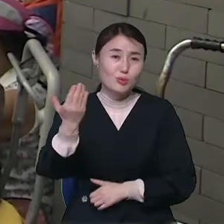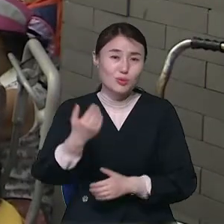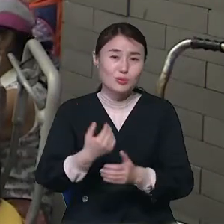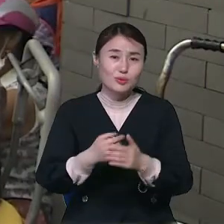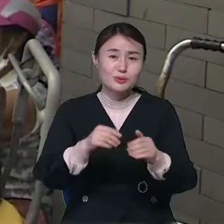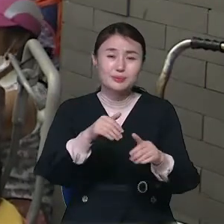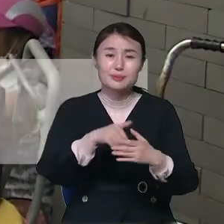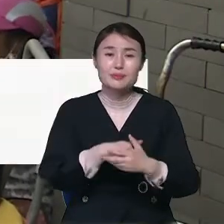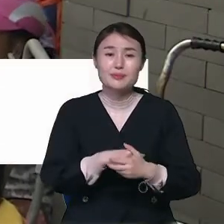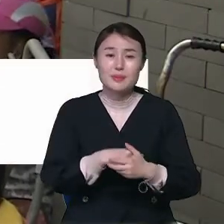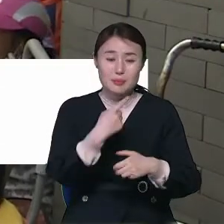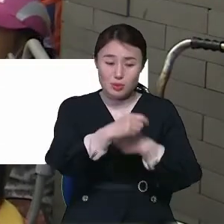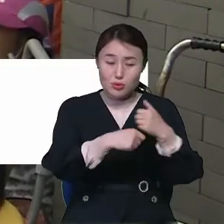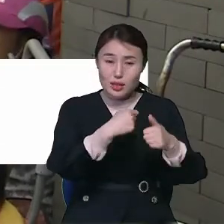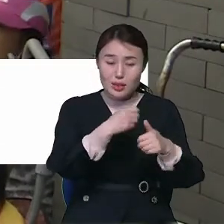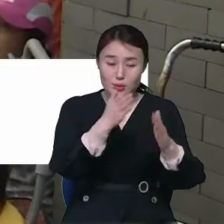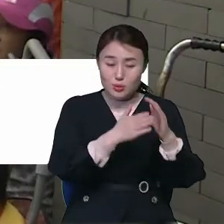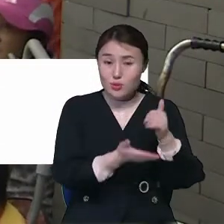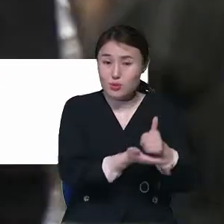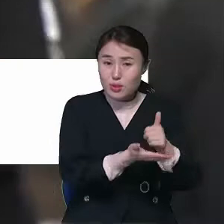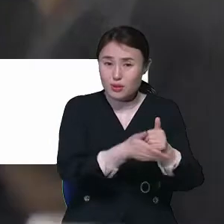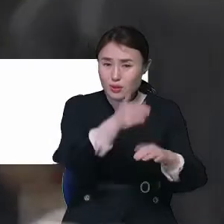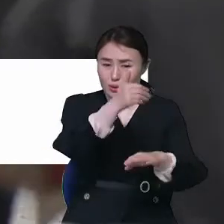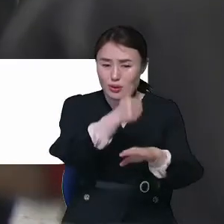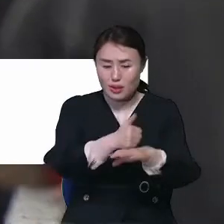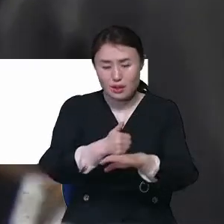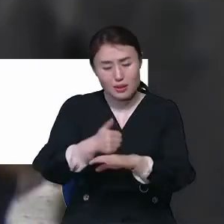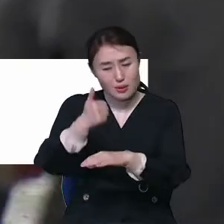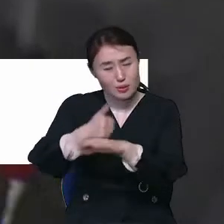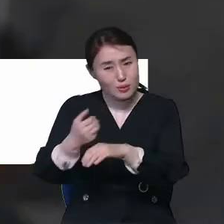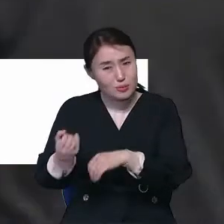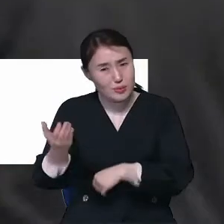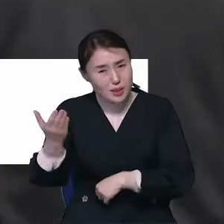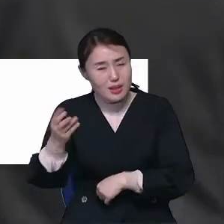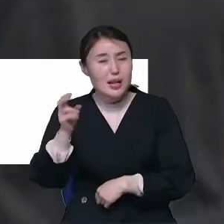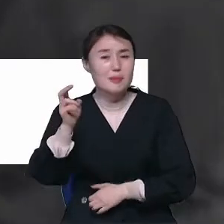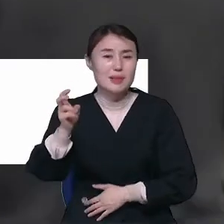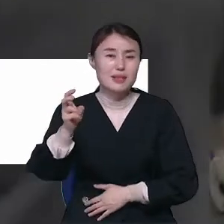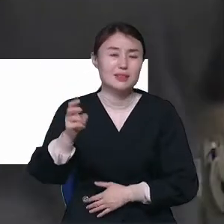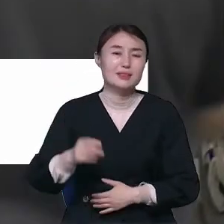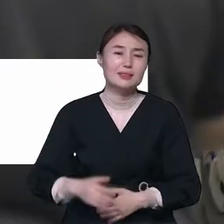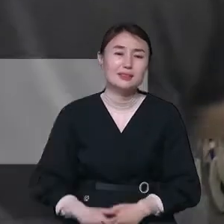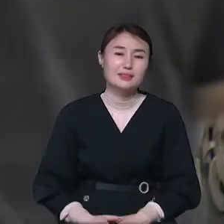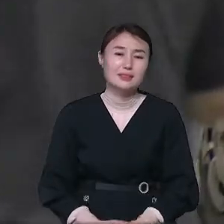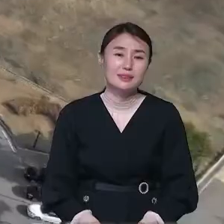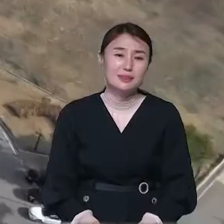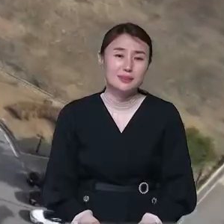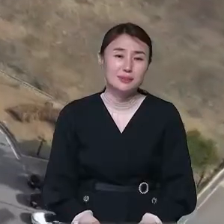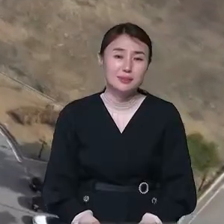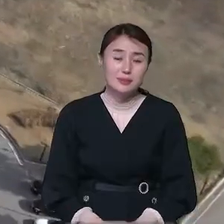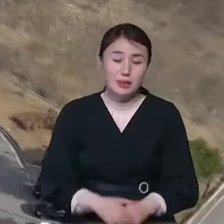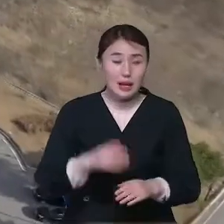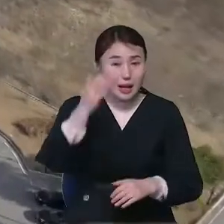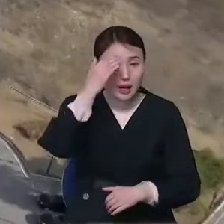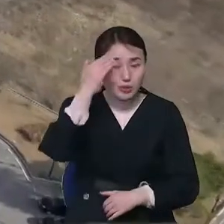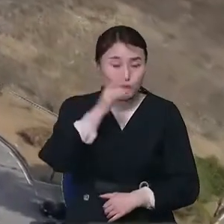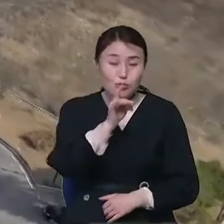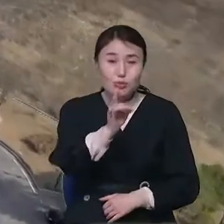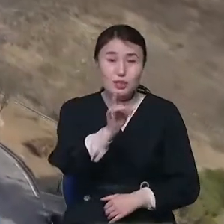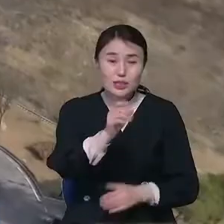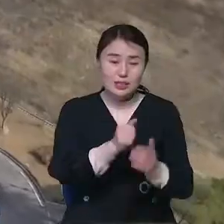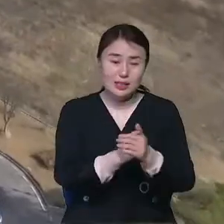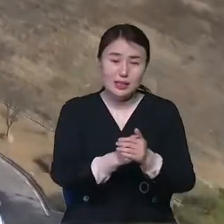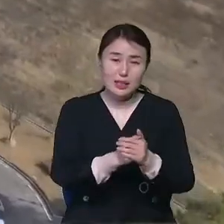이번 선거에서도 민주당 공천 결과가 곧 선과 결과로 이어질 거라는 전망이 지배적입니다 우리나라에서 유일하게